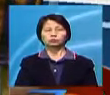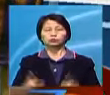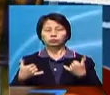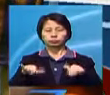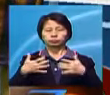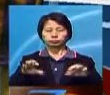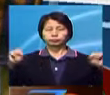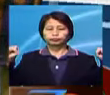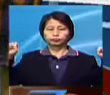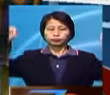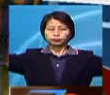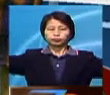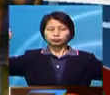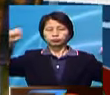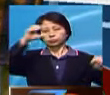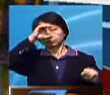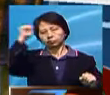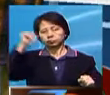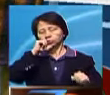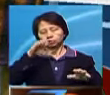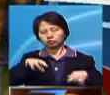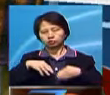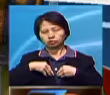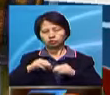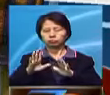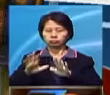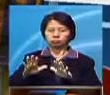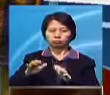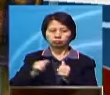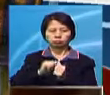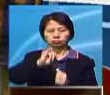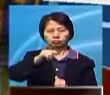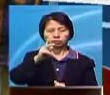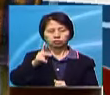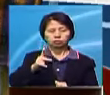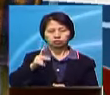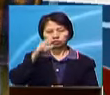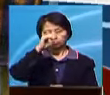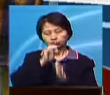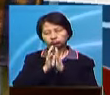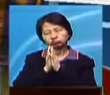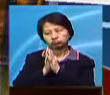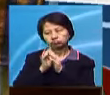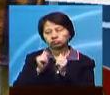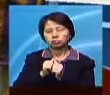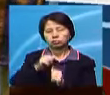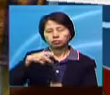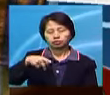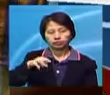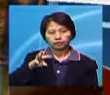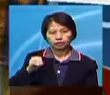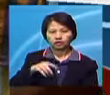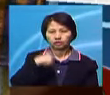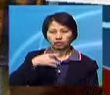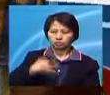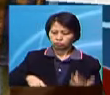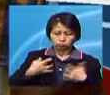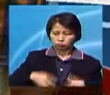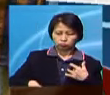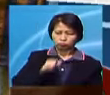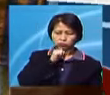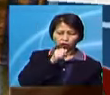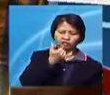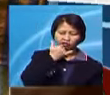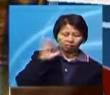Atlet Bina Badan Negara Sazali Samad tidak menerima penolakan rayuannya oleh jawatankuasa rayuan Persekutuan Bina Badan Malaysia, PBBM. Mengaku tidak bersalah dan